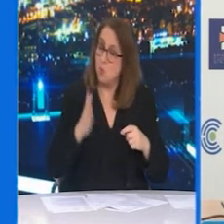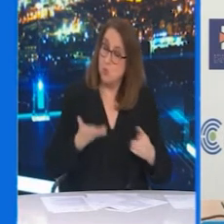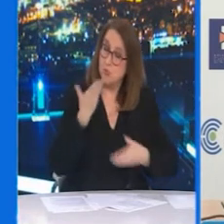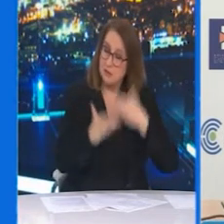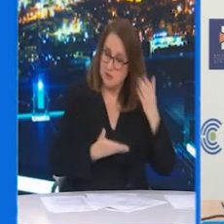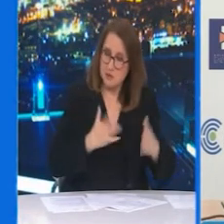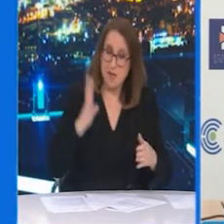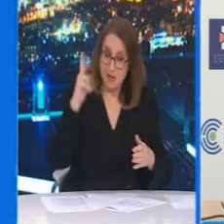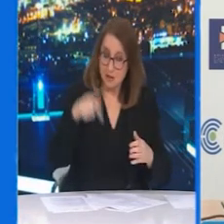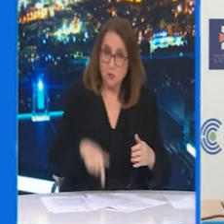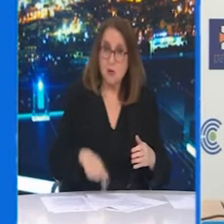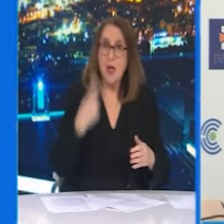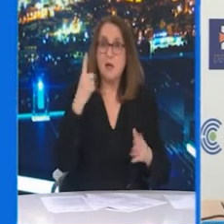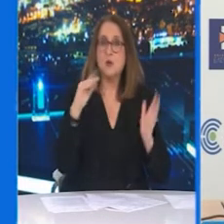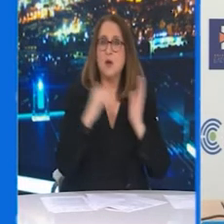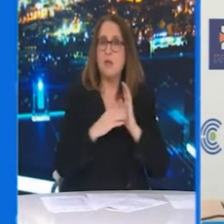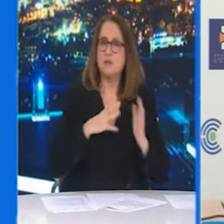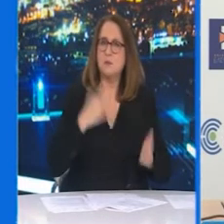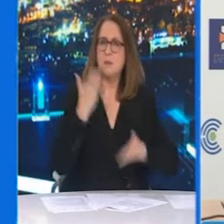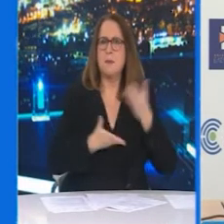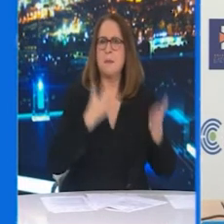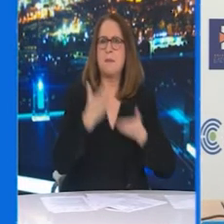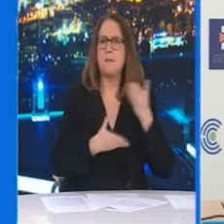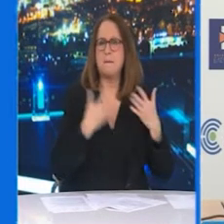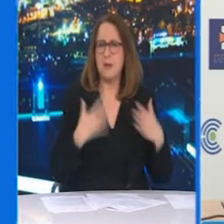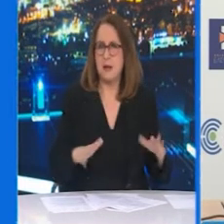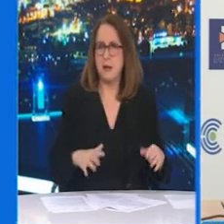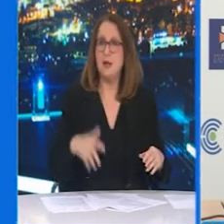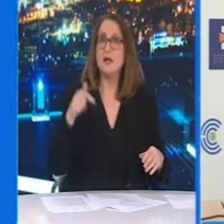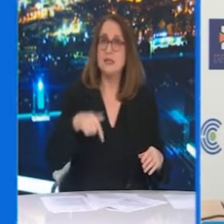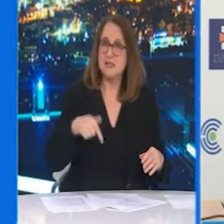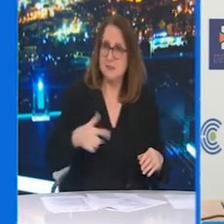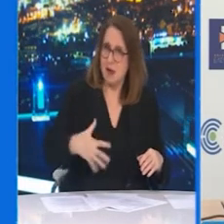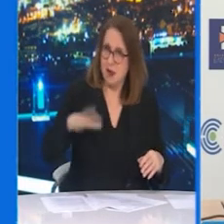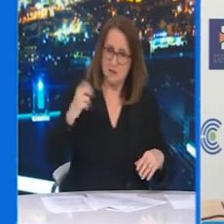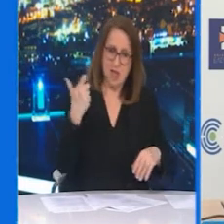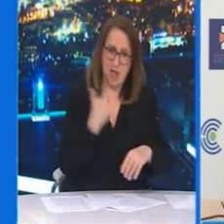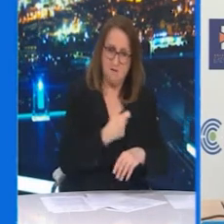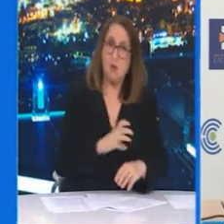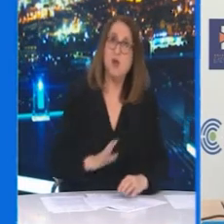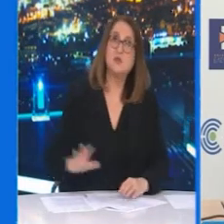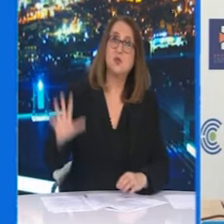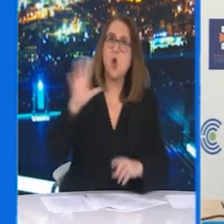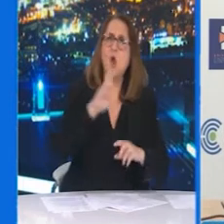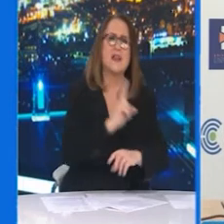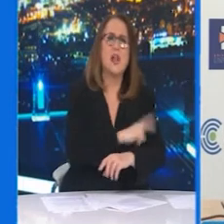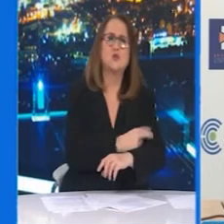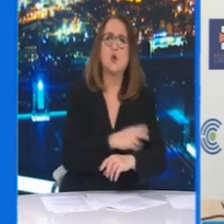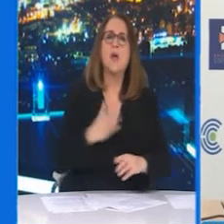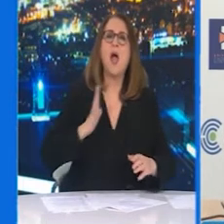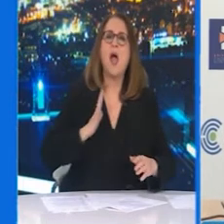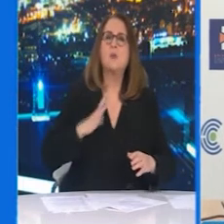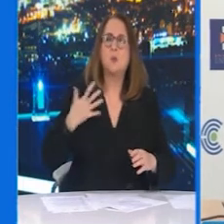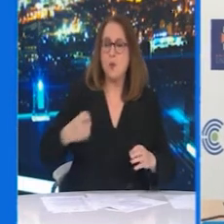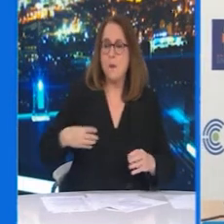σήμερα ξεκίνησε ο εμβολιασμός των μεταμοσχευμένων στα νοσοκομεία της χώρας μας. Ο εμβολιασμός των ειδικών κατηγοριών,